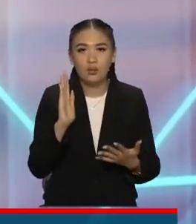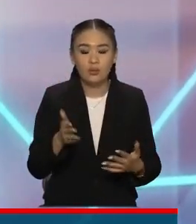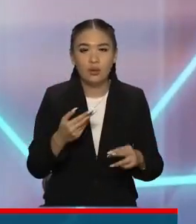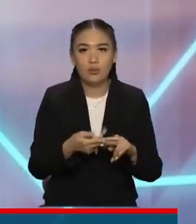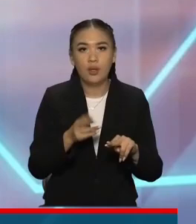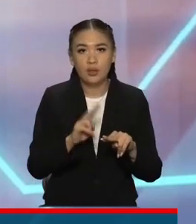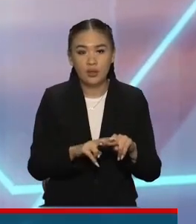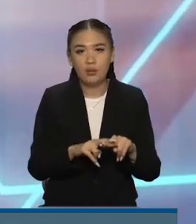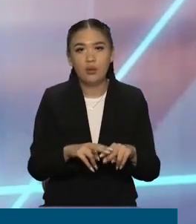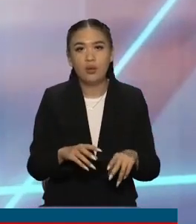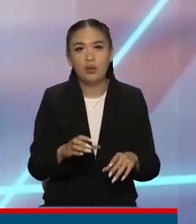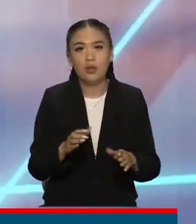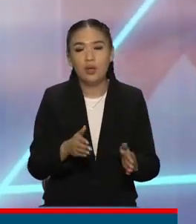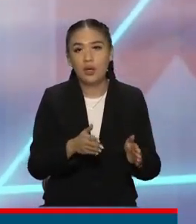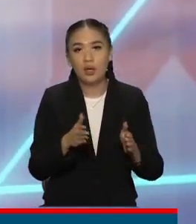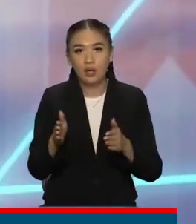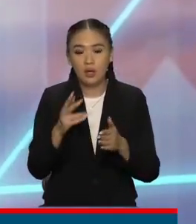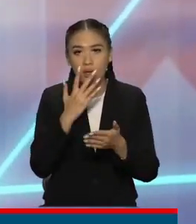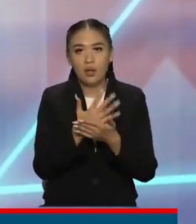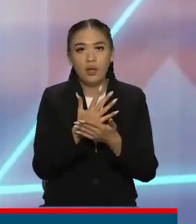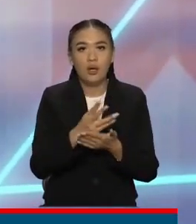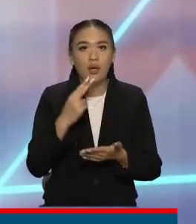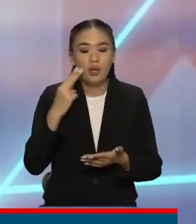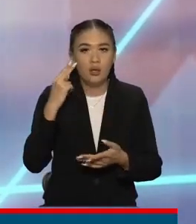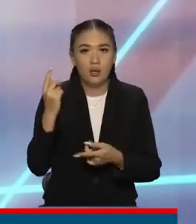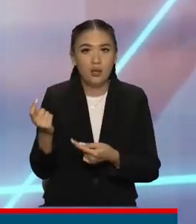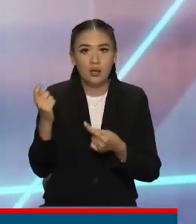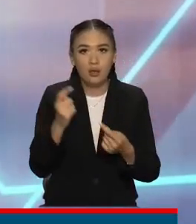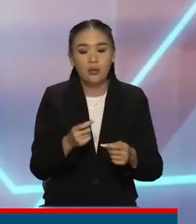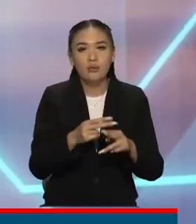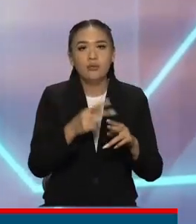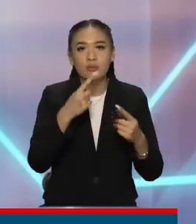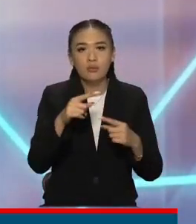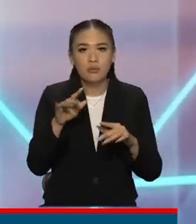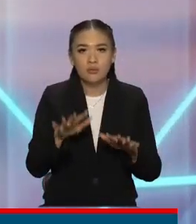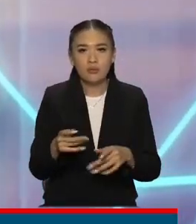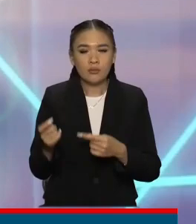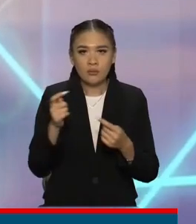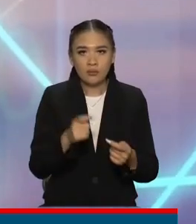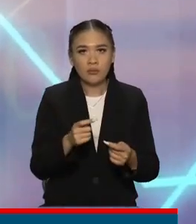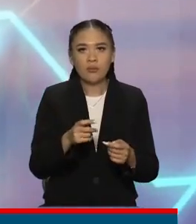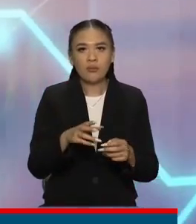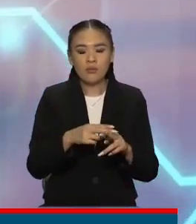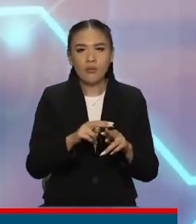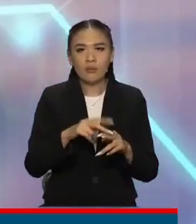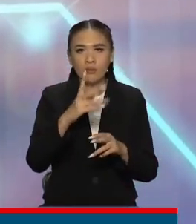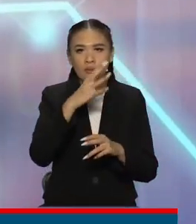Соған қарай өздері Қытайдан әкеп қояды, басқа жерден әкеп қояды, тауарын дайындап қояды да, уақытын 10 күн, 2 апта деп